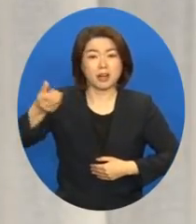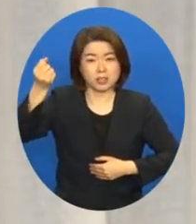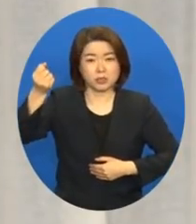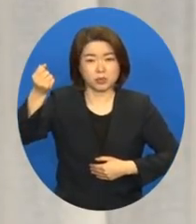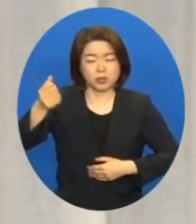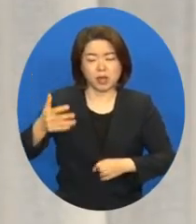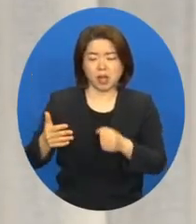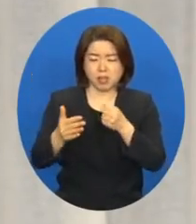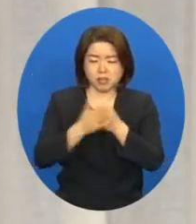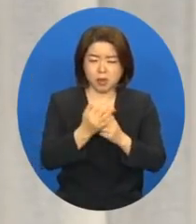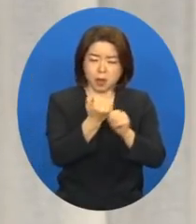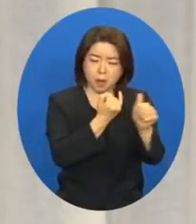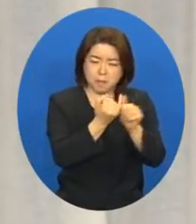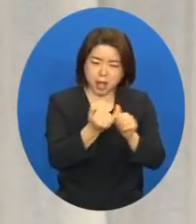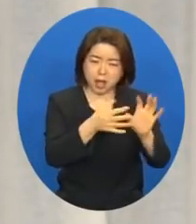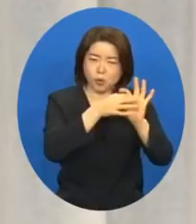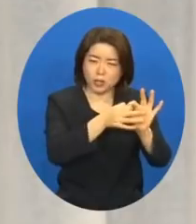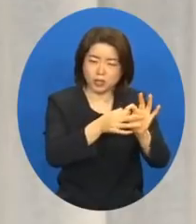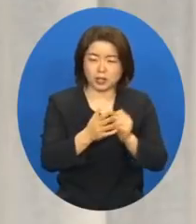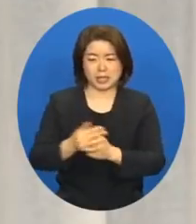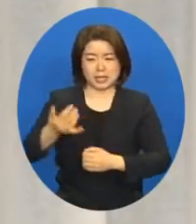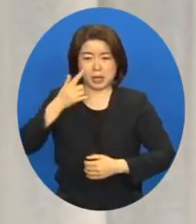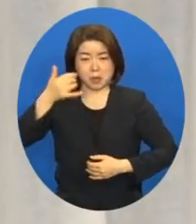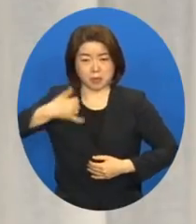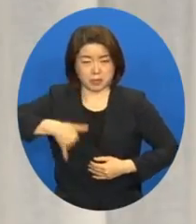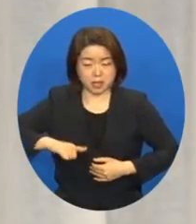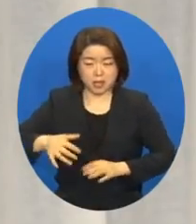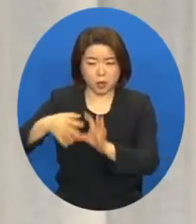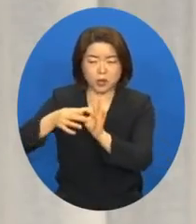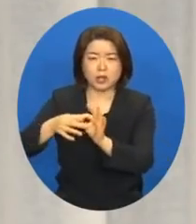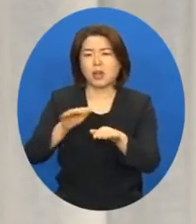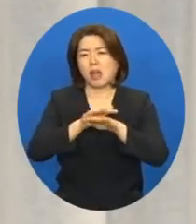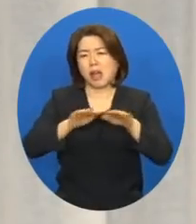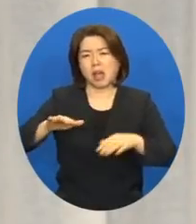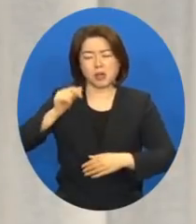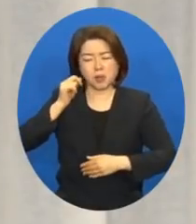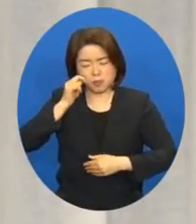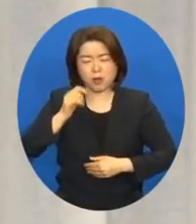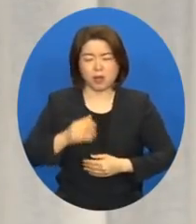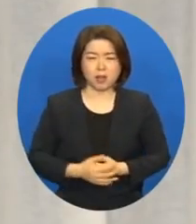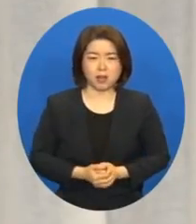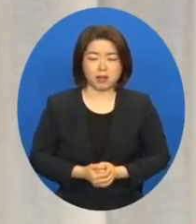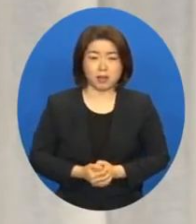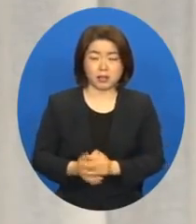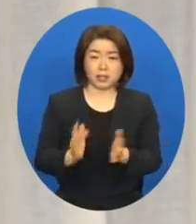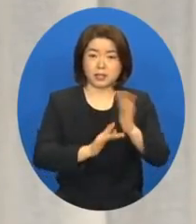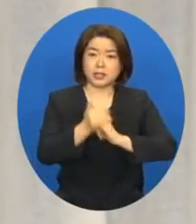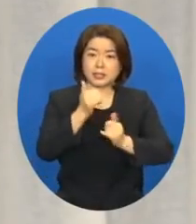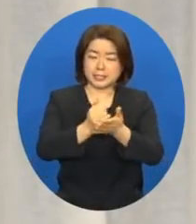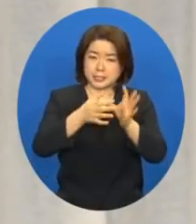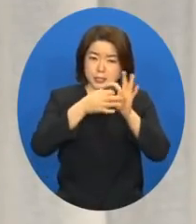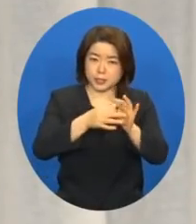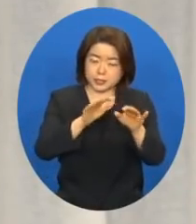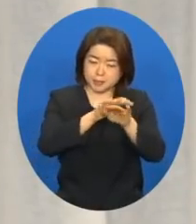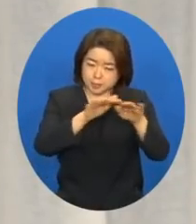배우자와 관계가 자녀와의 관계가 해결이 안 되는 겁니다. 예수님과의 관계가 해결이